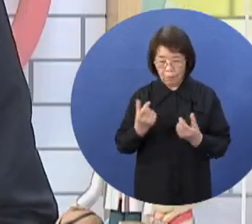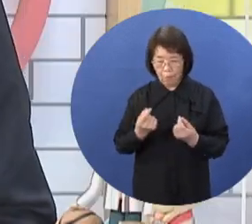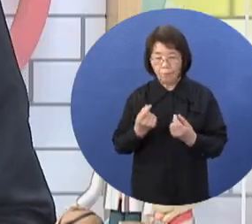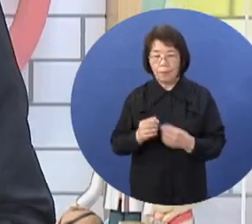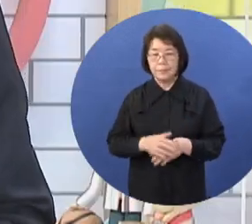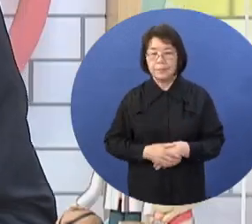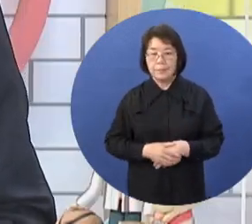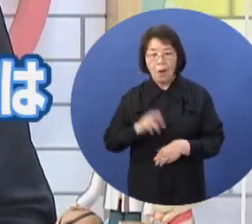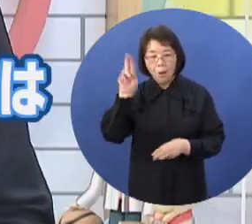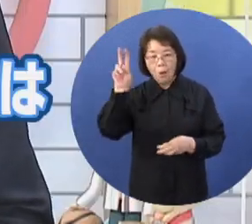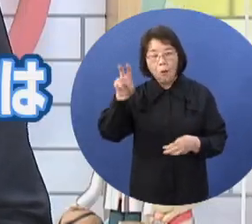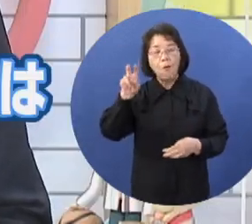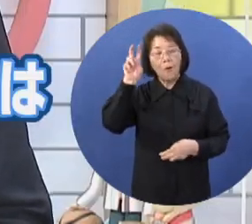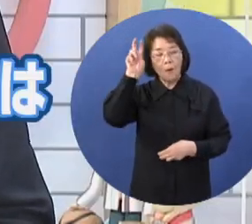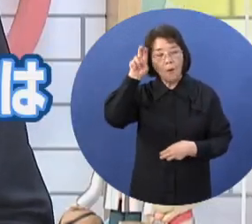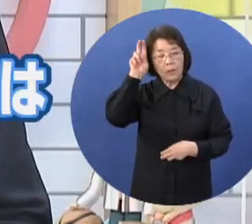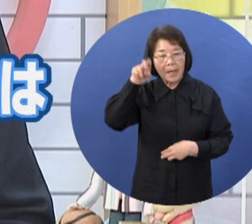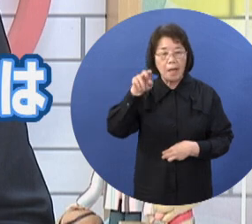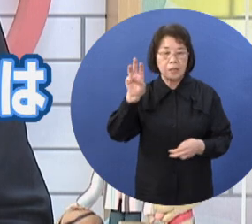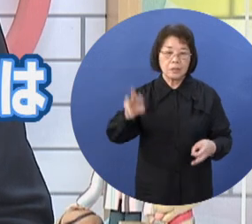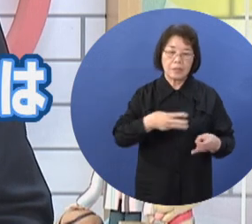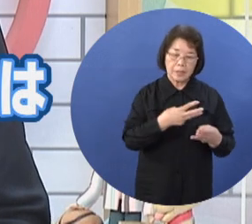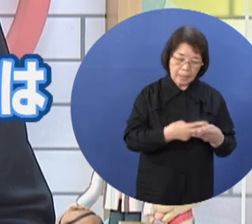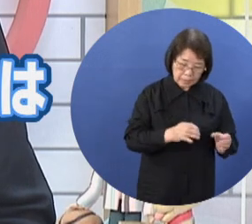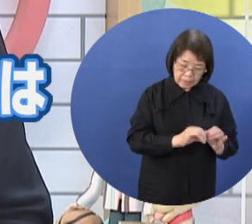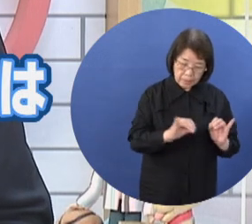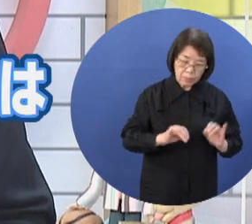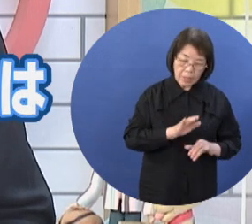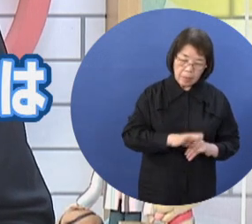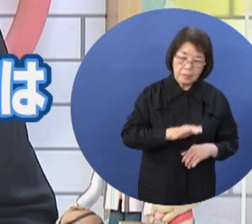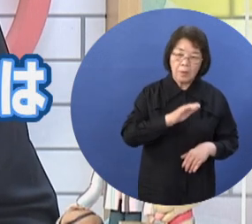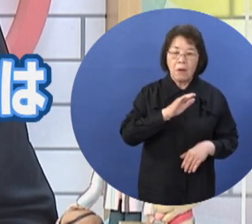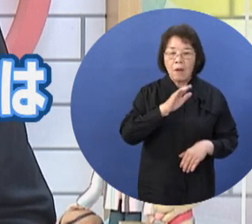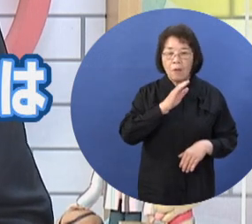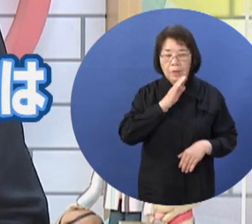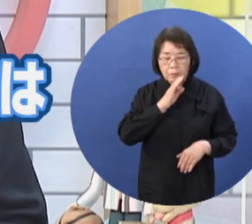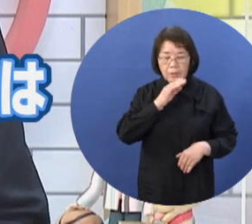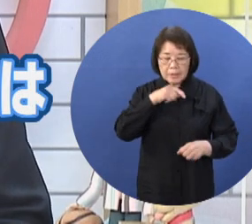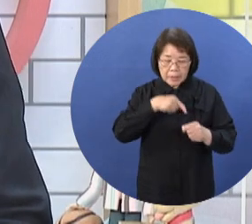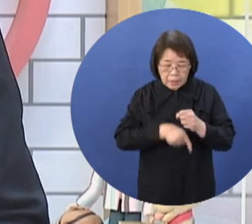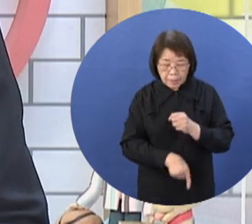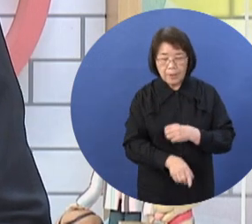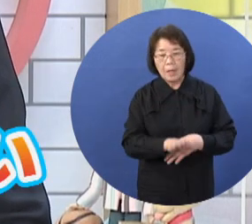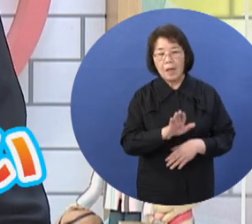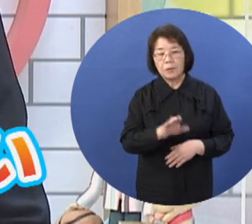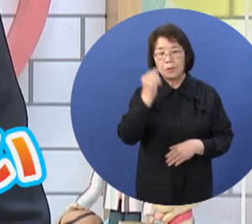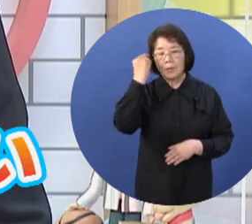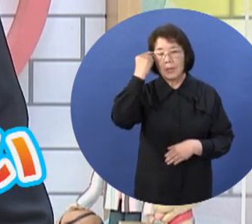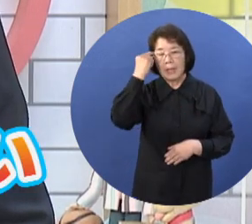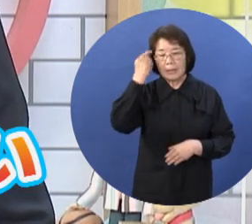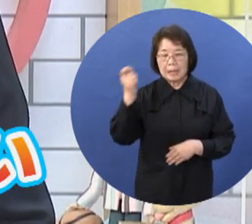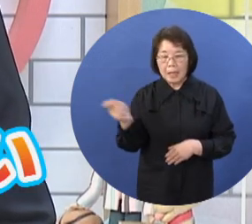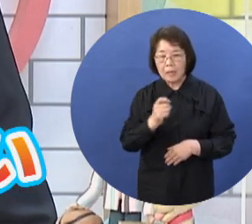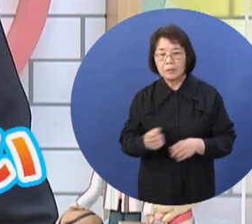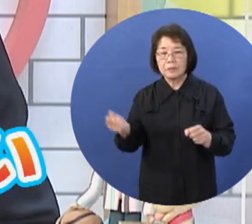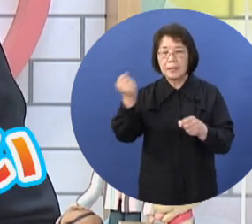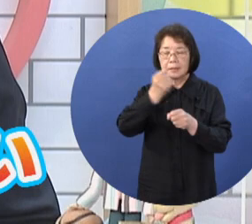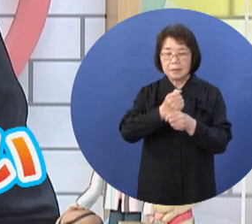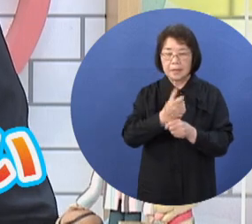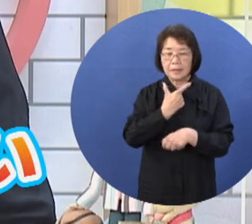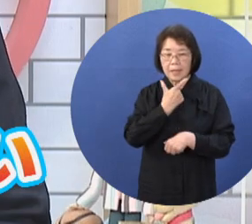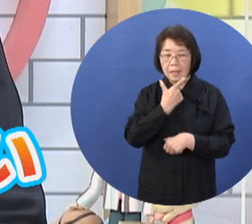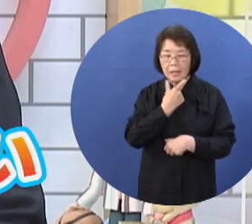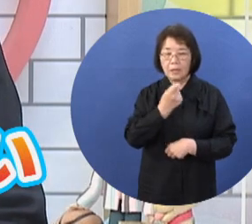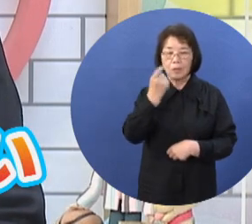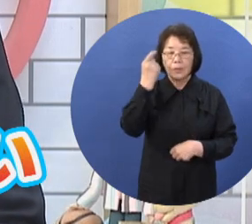やっぱ大阪にチームがある、吹田市にチームがあるというのはすごく大きな意味があることなので、はい、ぜひとも早く復活させ